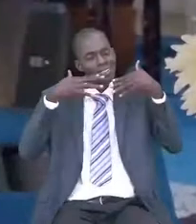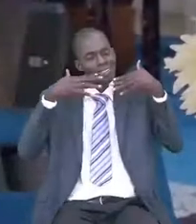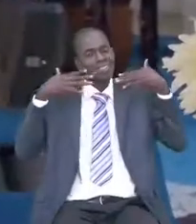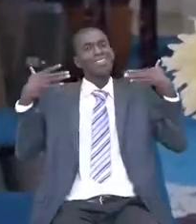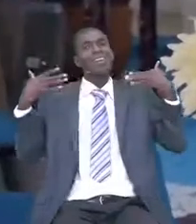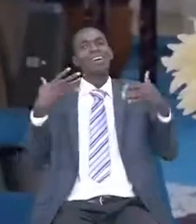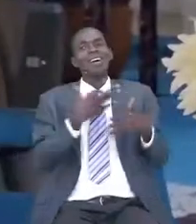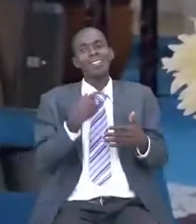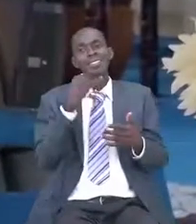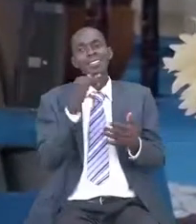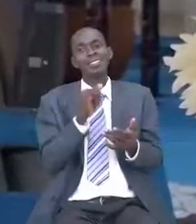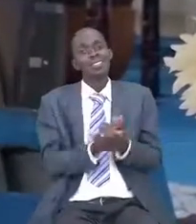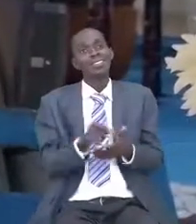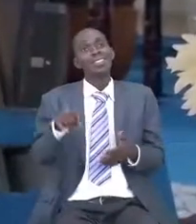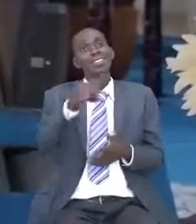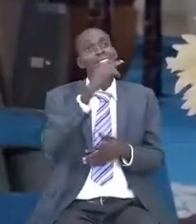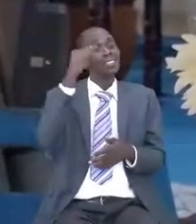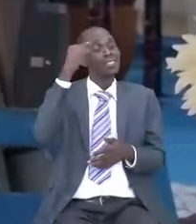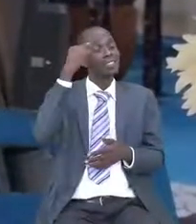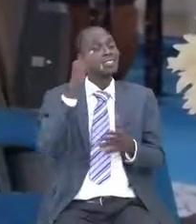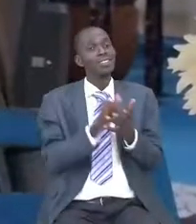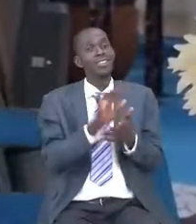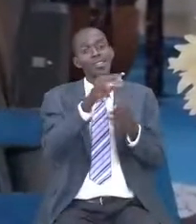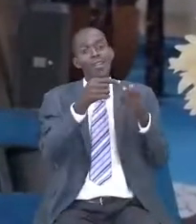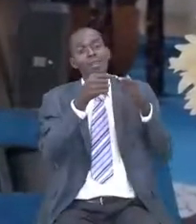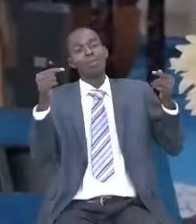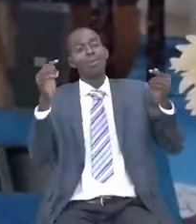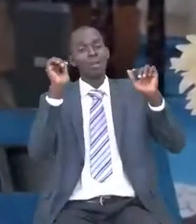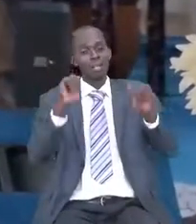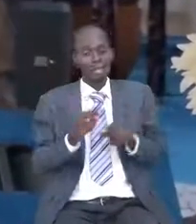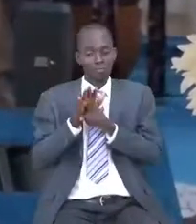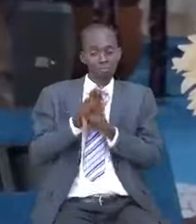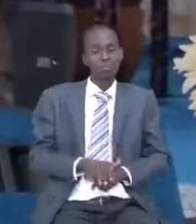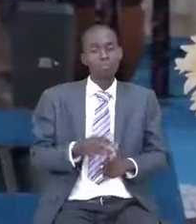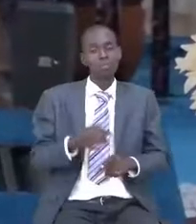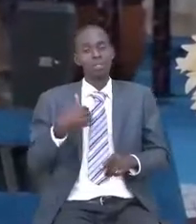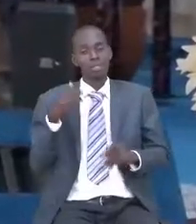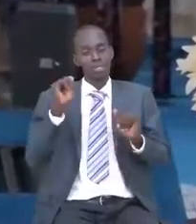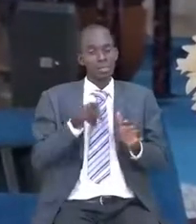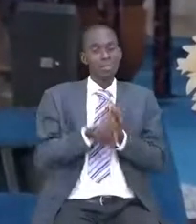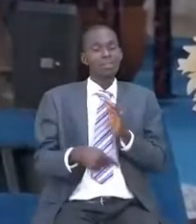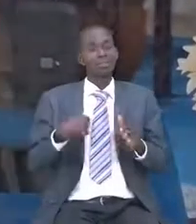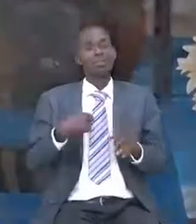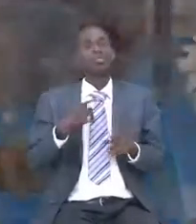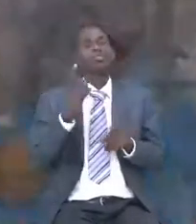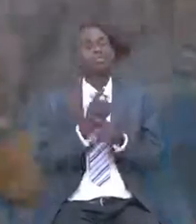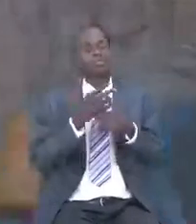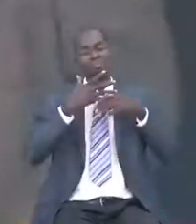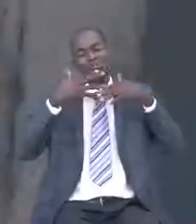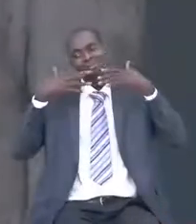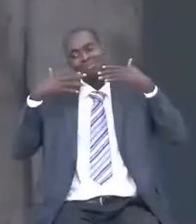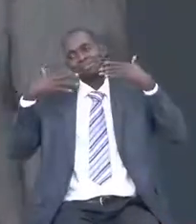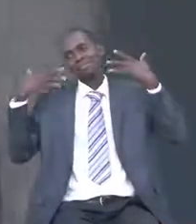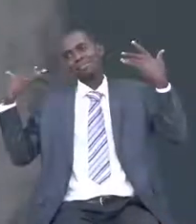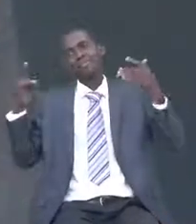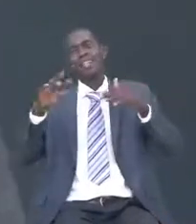ils pensent que l'opposition va m'encombrer et me faire taire. Je ris. Et